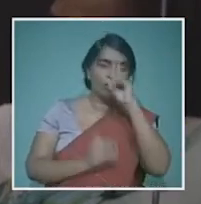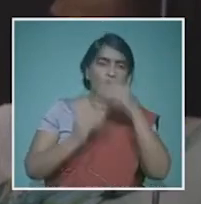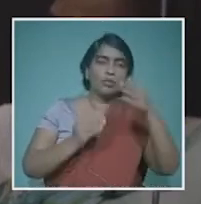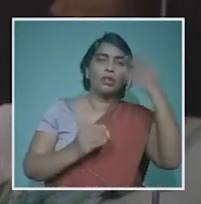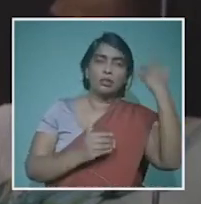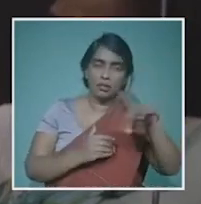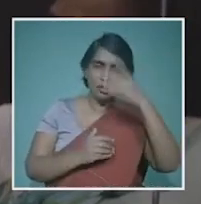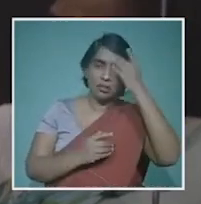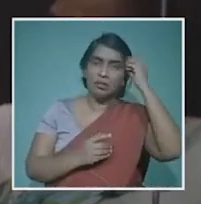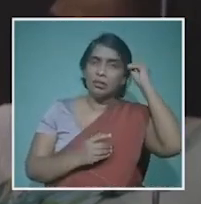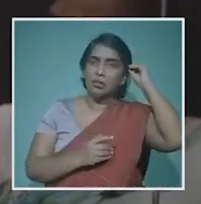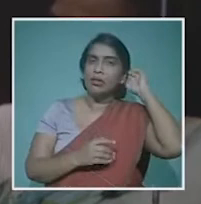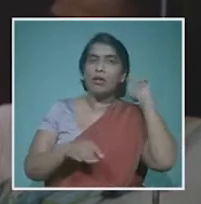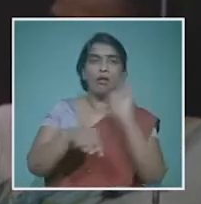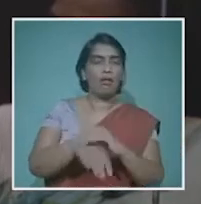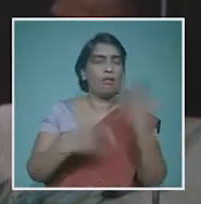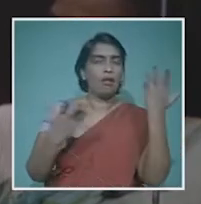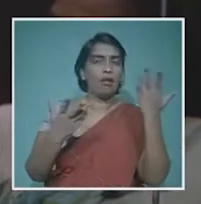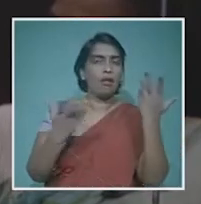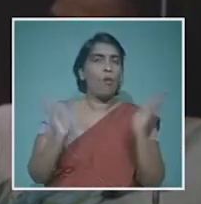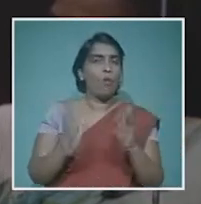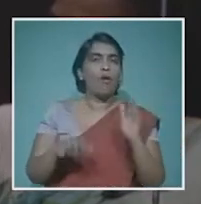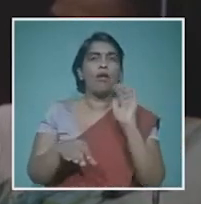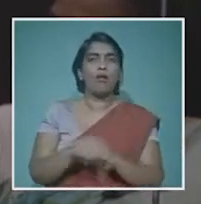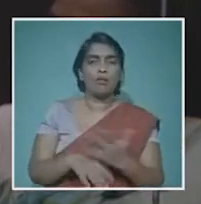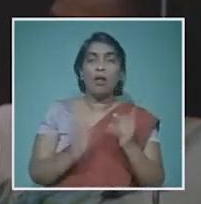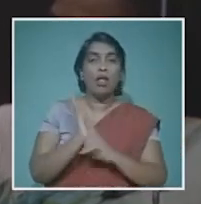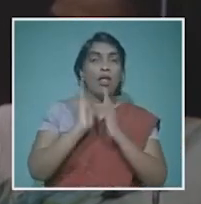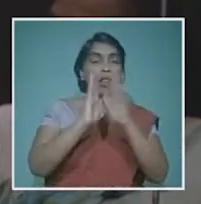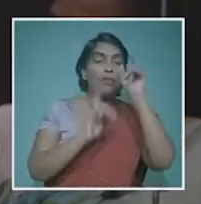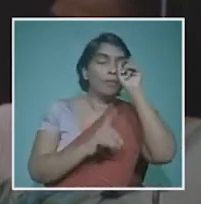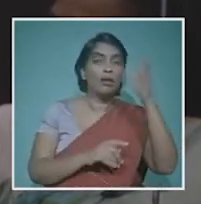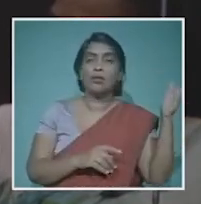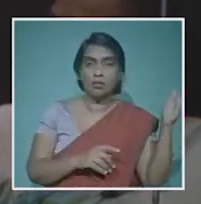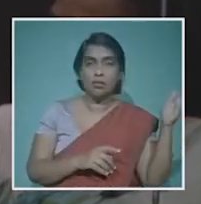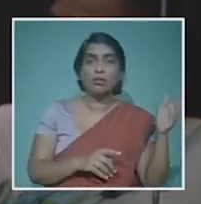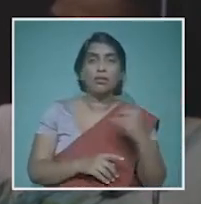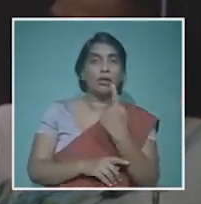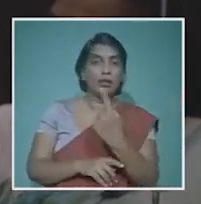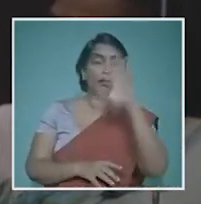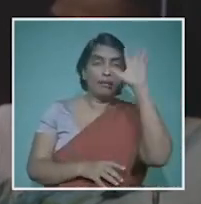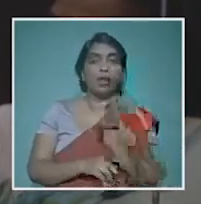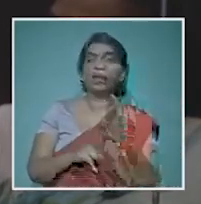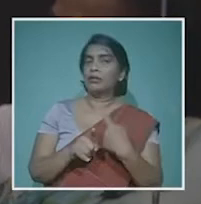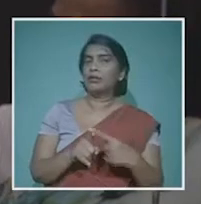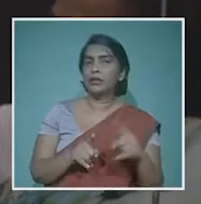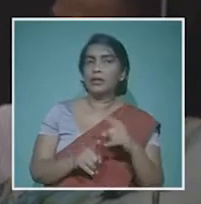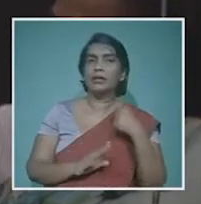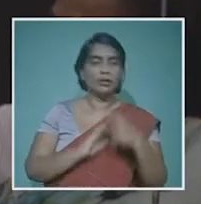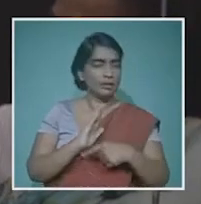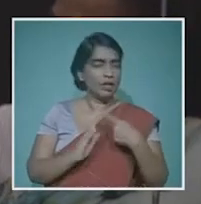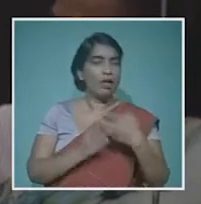මැරුණා. අහුවෙන්නේ නැහැ කවුද කියලා. පුස්තකාලේට ගිහලා අරගෙන බලන්න. එතුමා විතරයි කියලා තියන්නේ ශ්‍රී